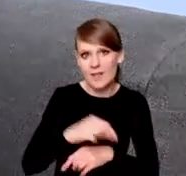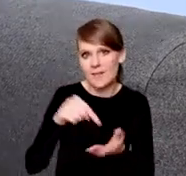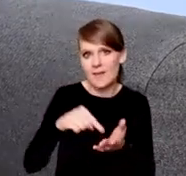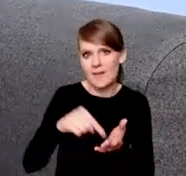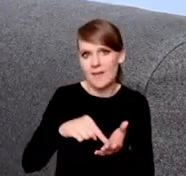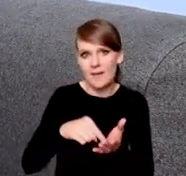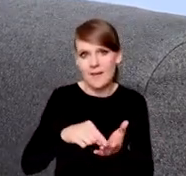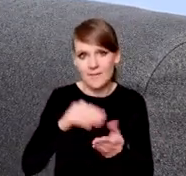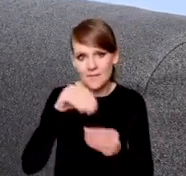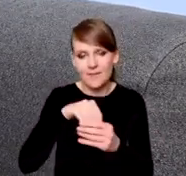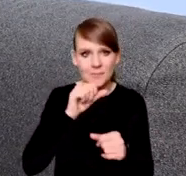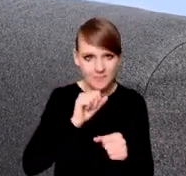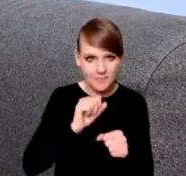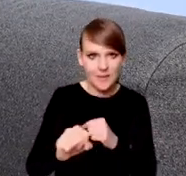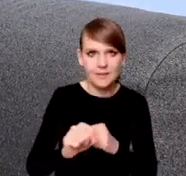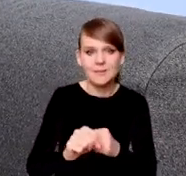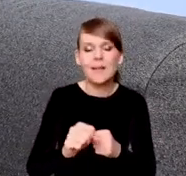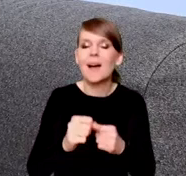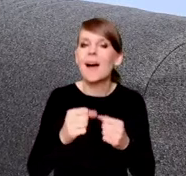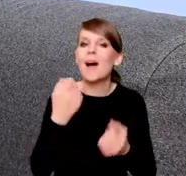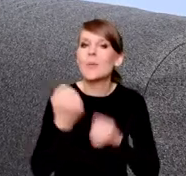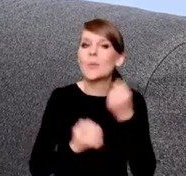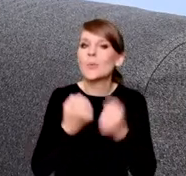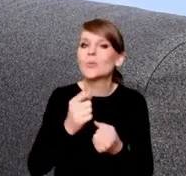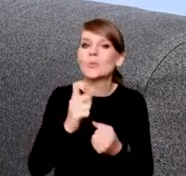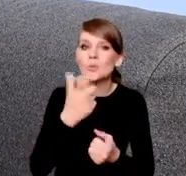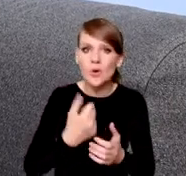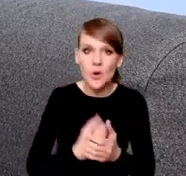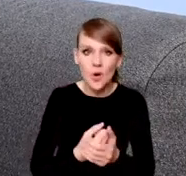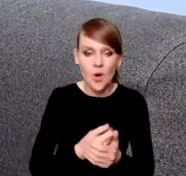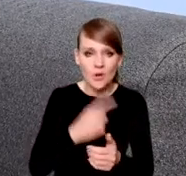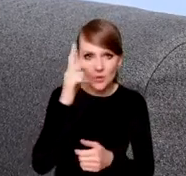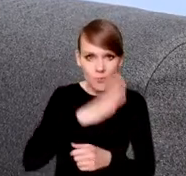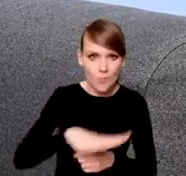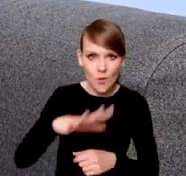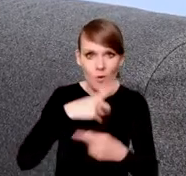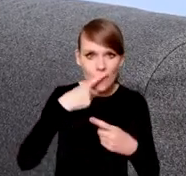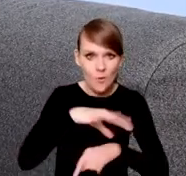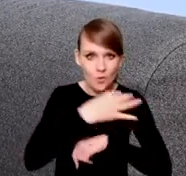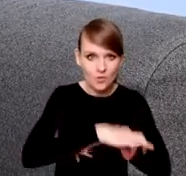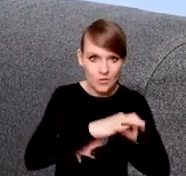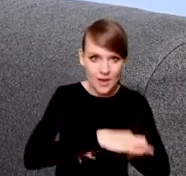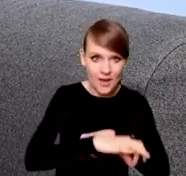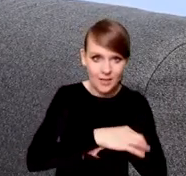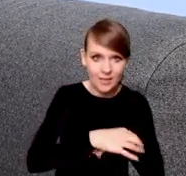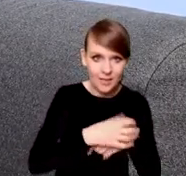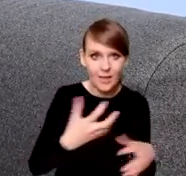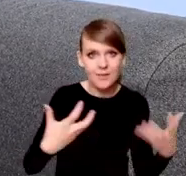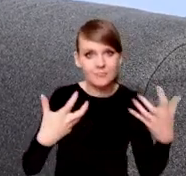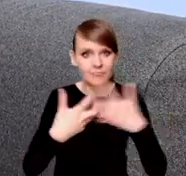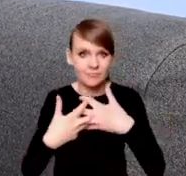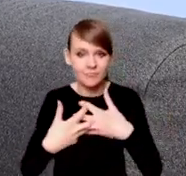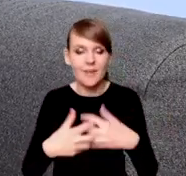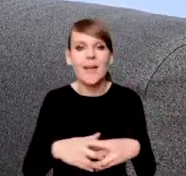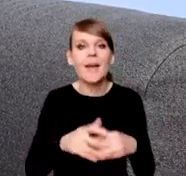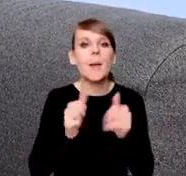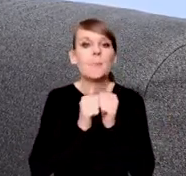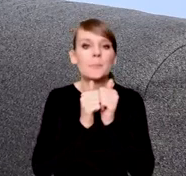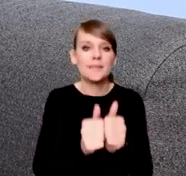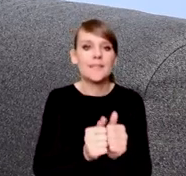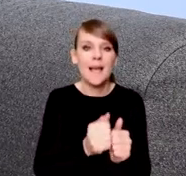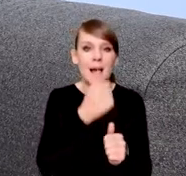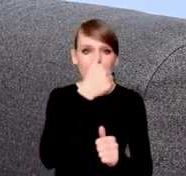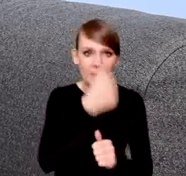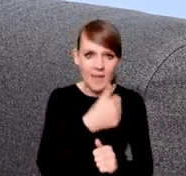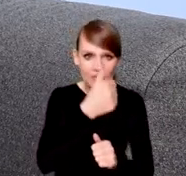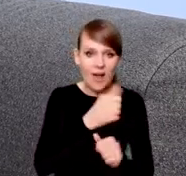wyzwaniem? Żeby nasza społeczna odpowiedzialność uczelni była zintegrowana z pierwszą i z drugą misją, czyli z edukacją i